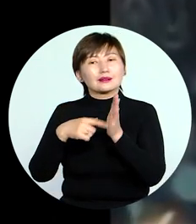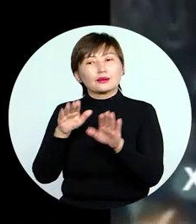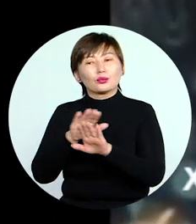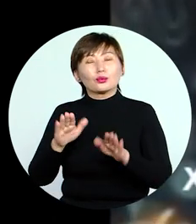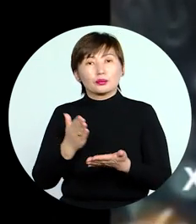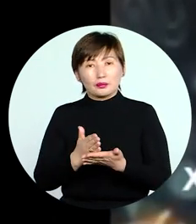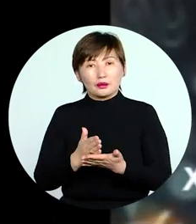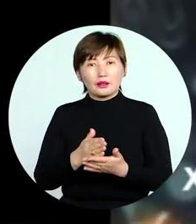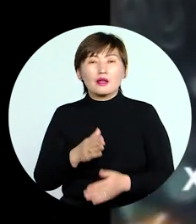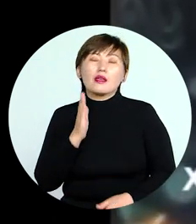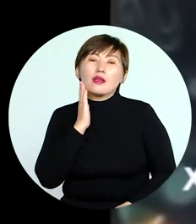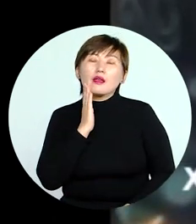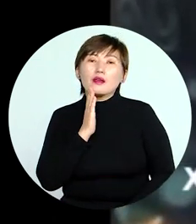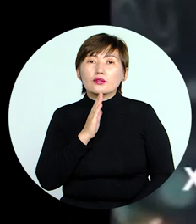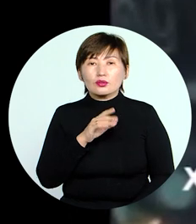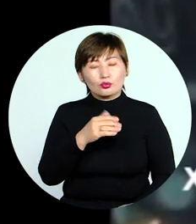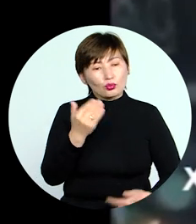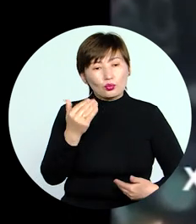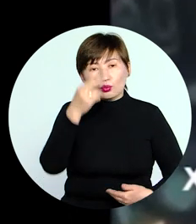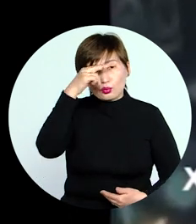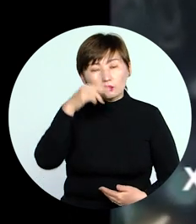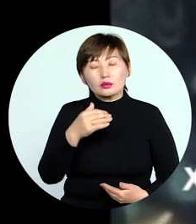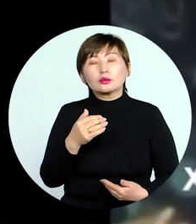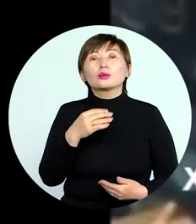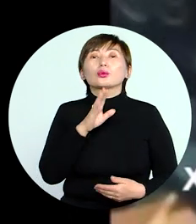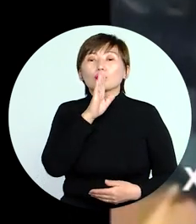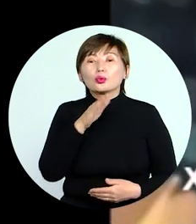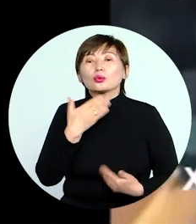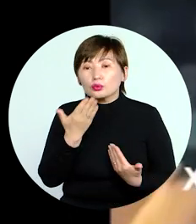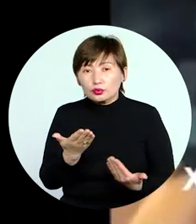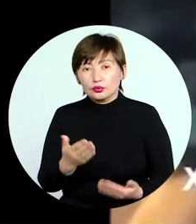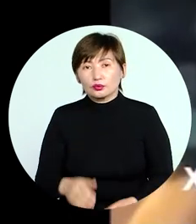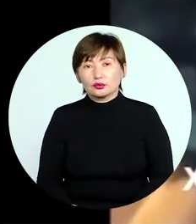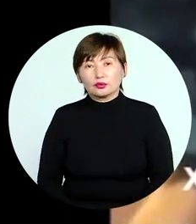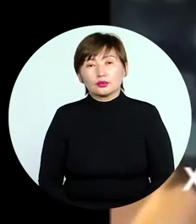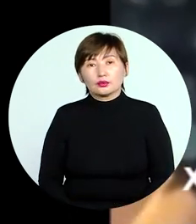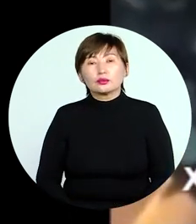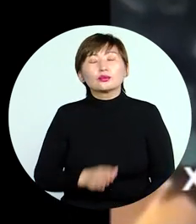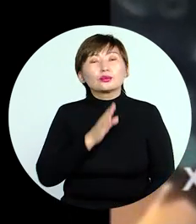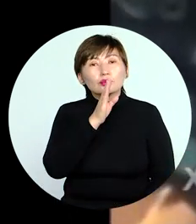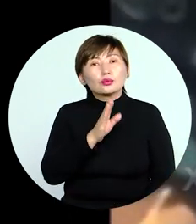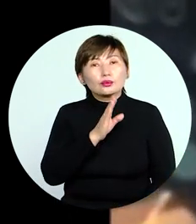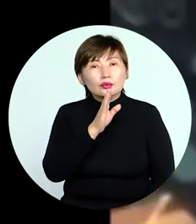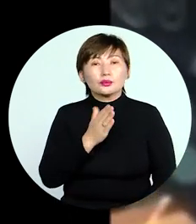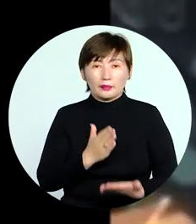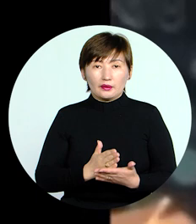зориулсан одоо ээжийн одоо дуулж өгж байгаа, хөдөд дуулж өгж байгаа юм дуу байх юм.